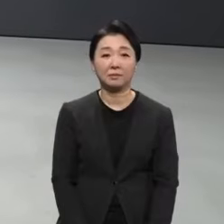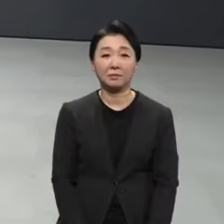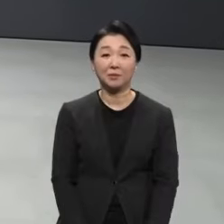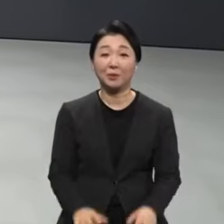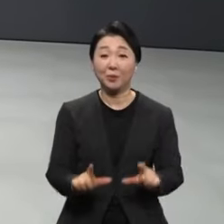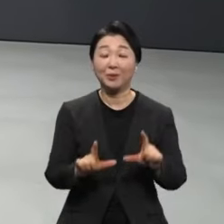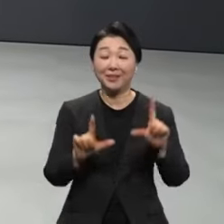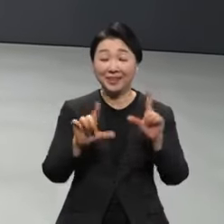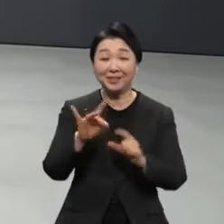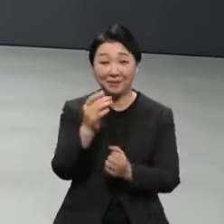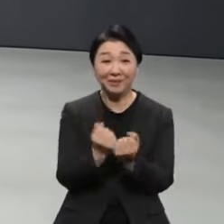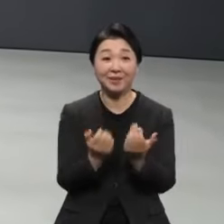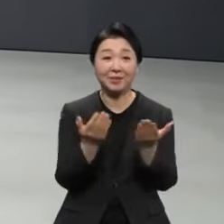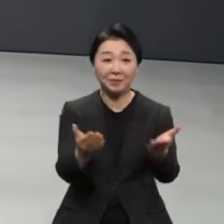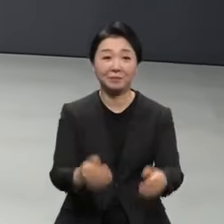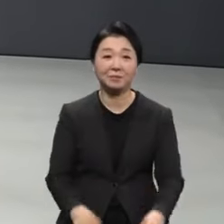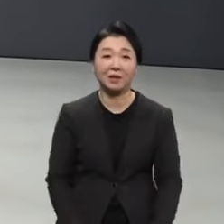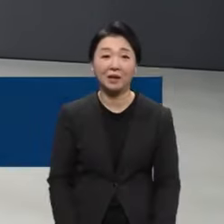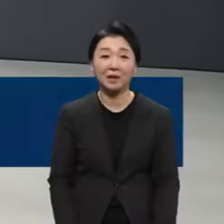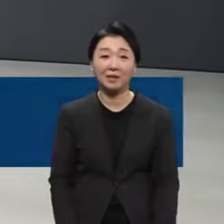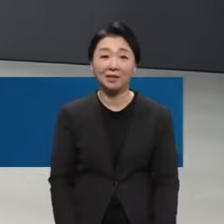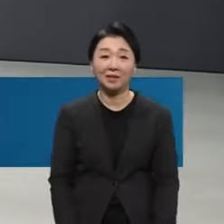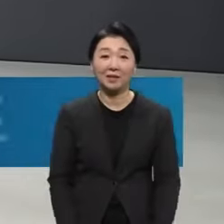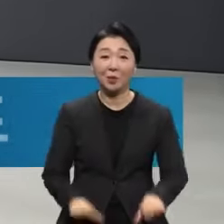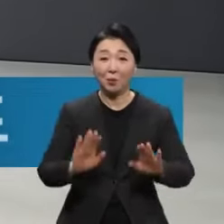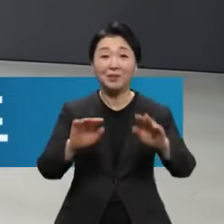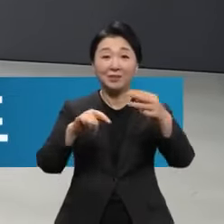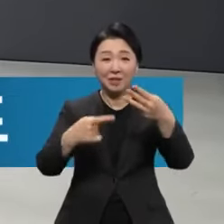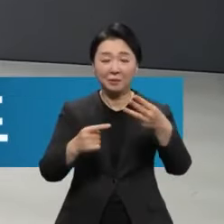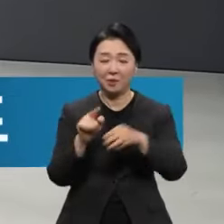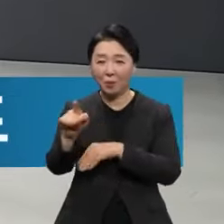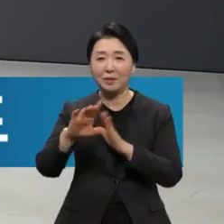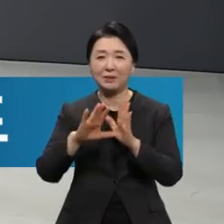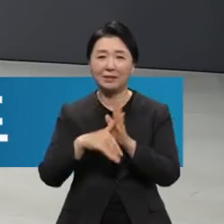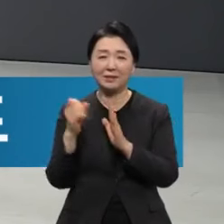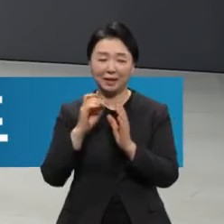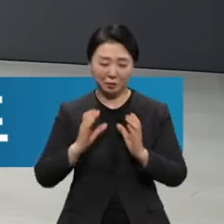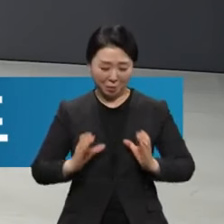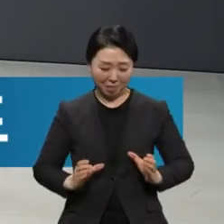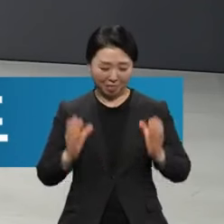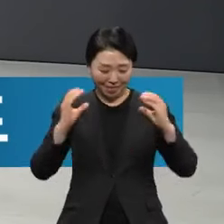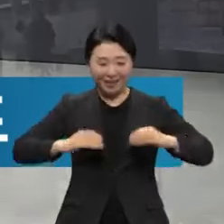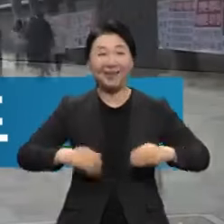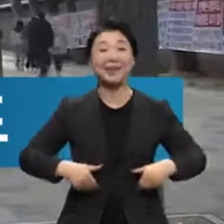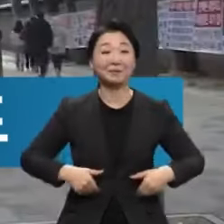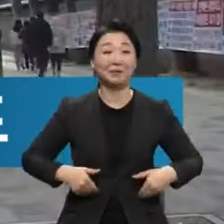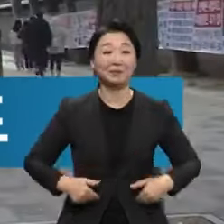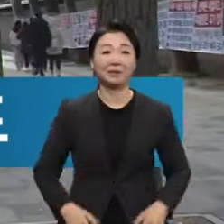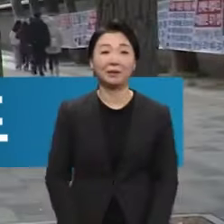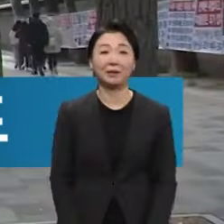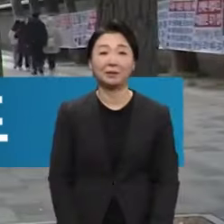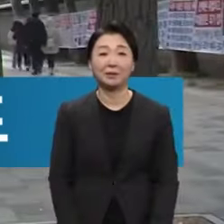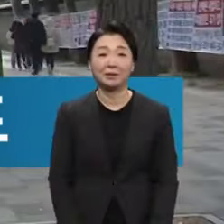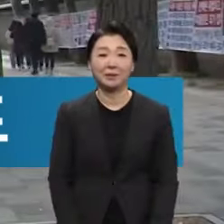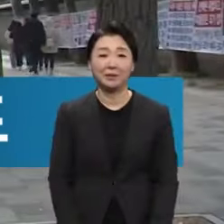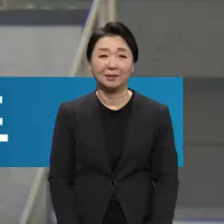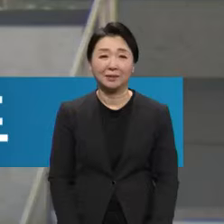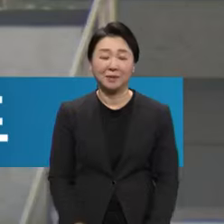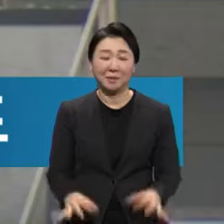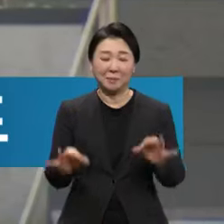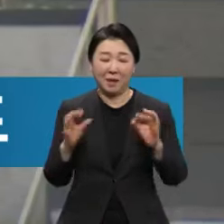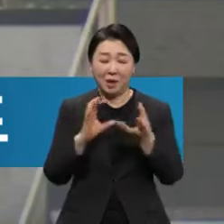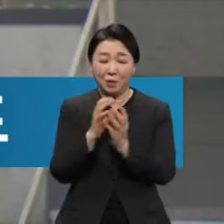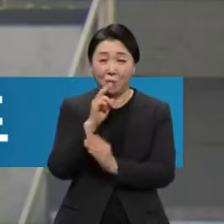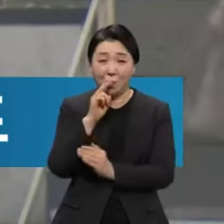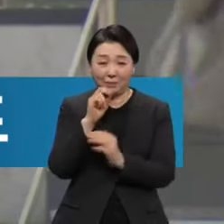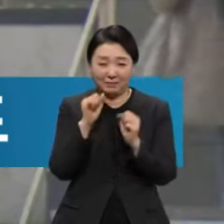오늘은 날씨부터 전해 드리겠습니다 3일 절인 오늘 외출하실 때 다시 따뜻한 외투 챙기셔야겠습니다 반짝 꽃샘 추위로